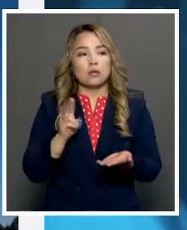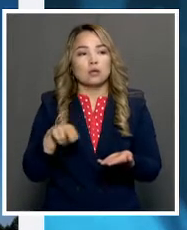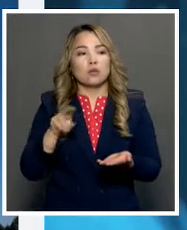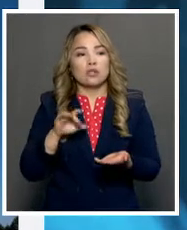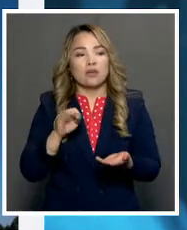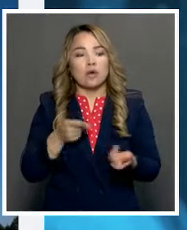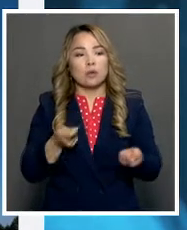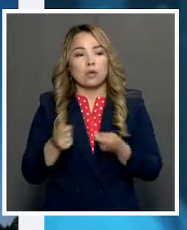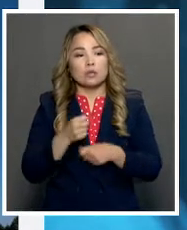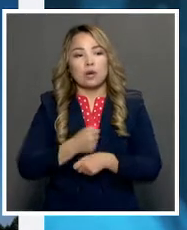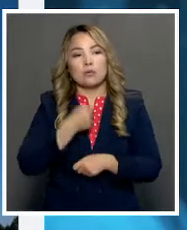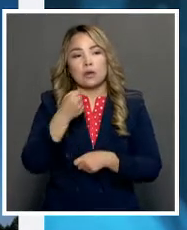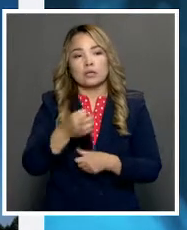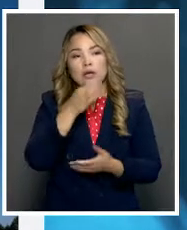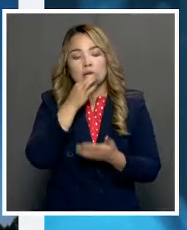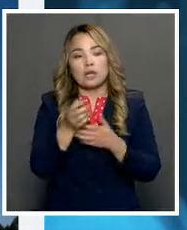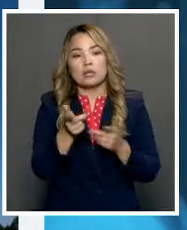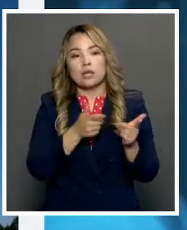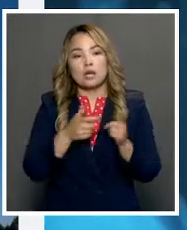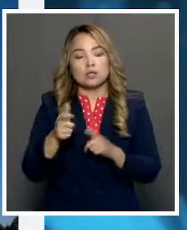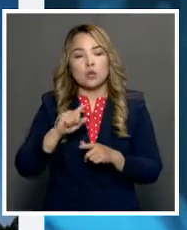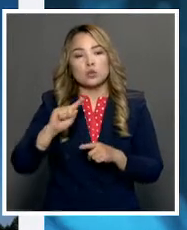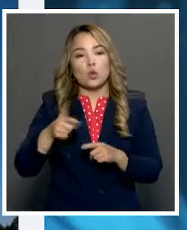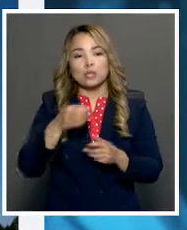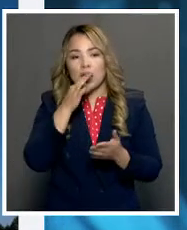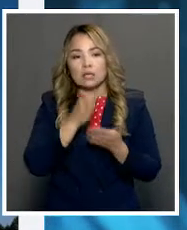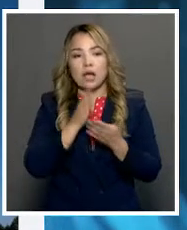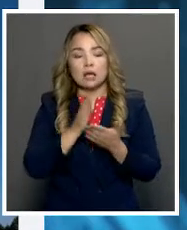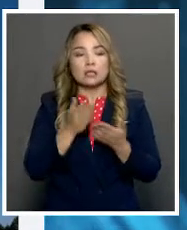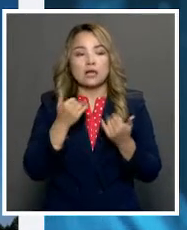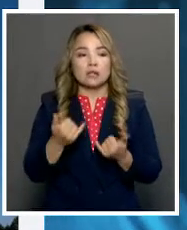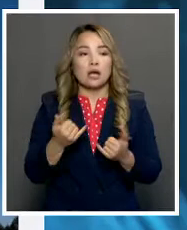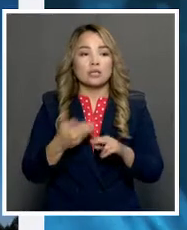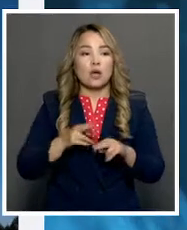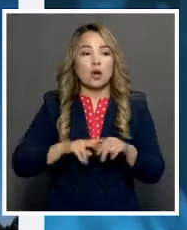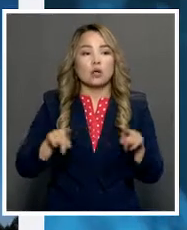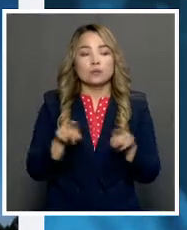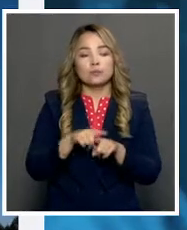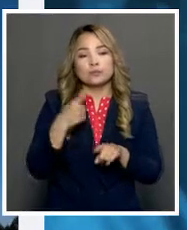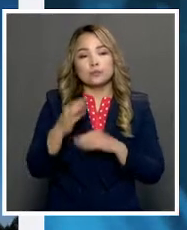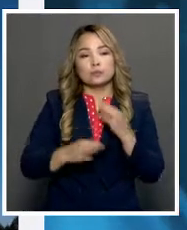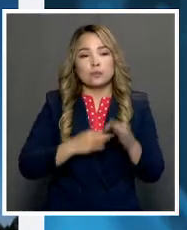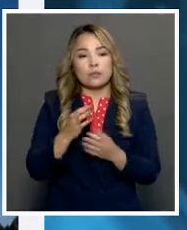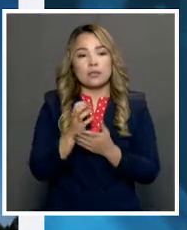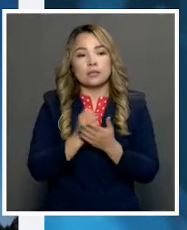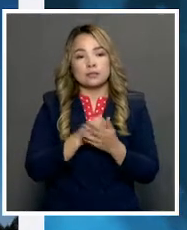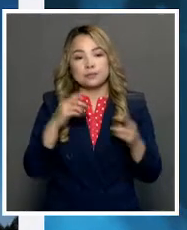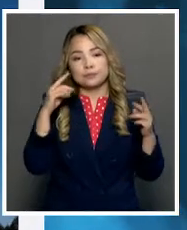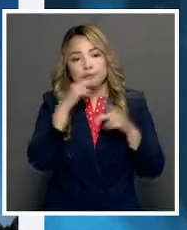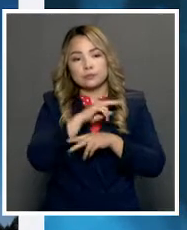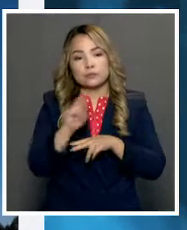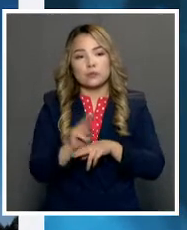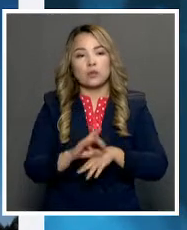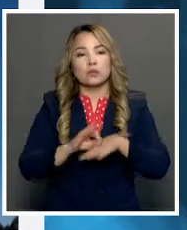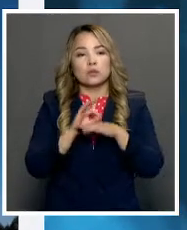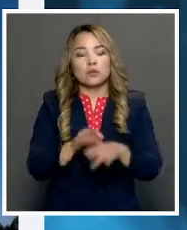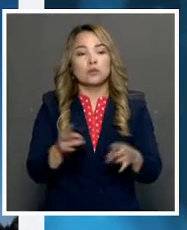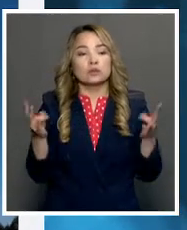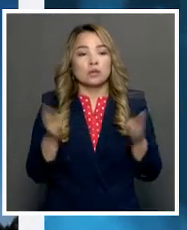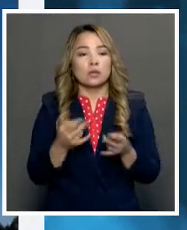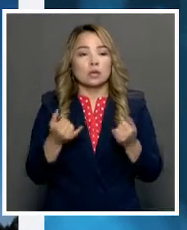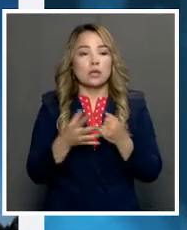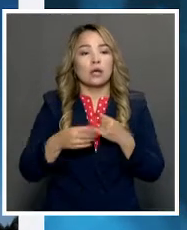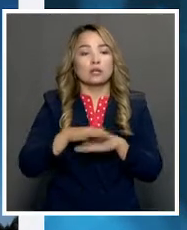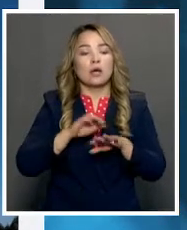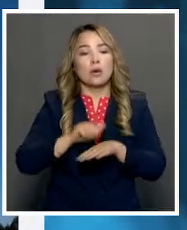Досаевты басқарма басшысы етіп тағайындағаны үшін сөгіс жариялады. Бердібек Сапарбаев бір тәулік ішінде кадрлық қателігін түзетуі тиіс болатын, бірақ